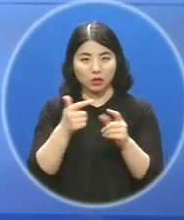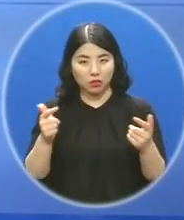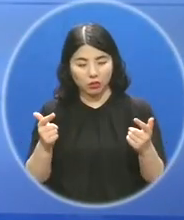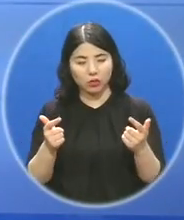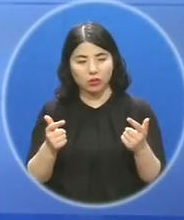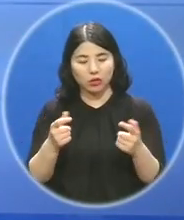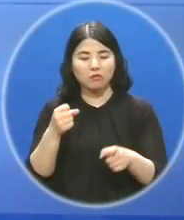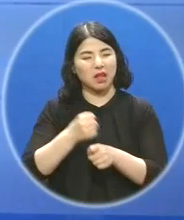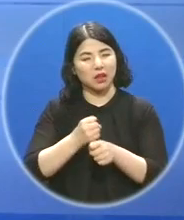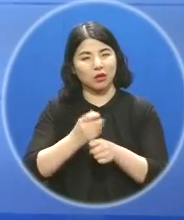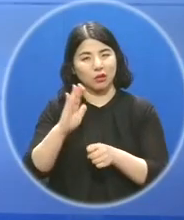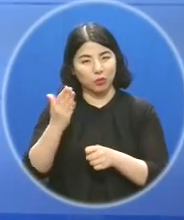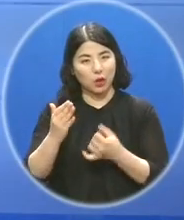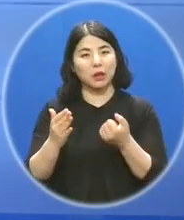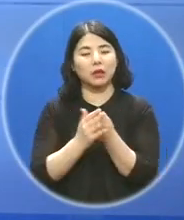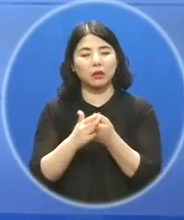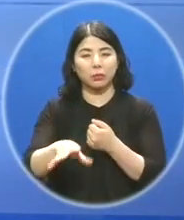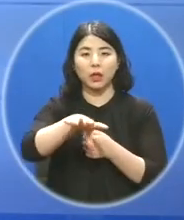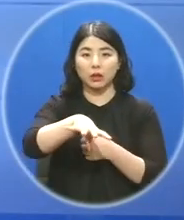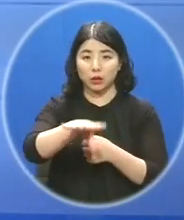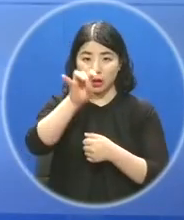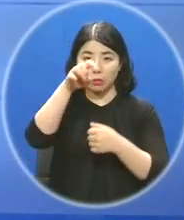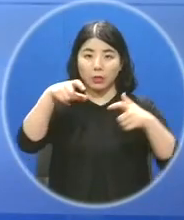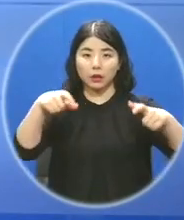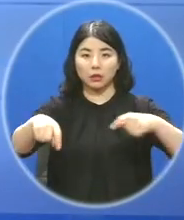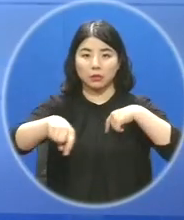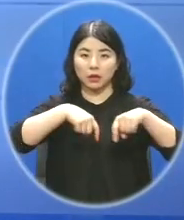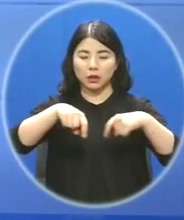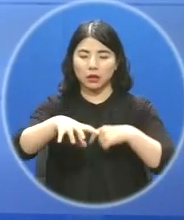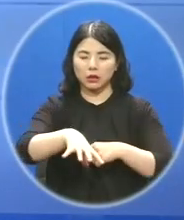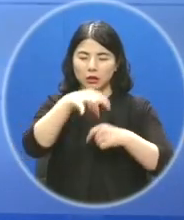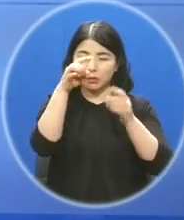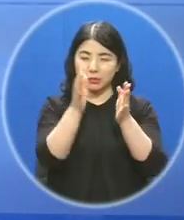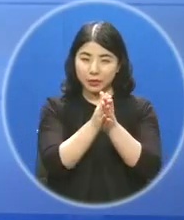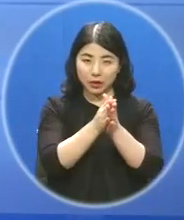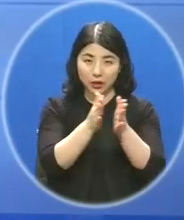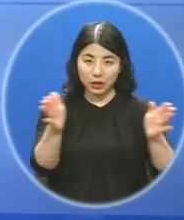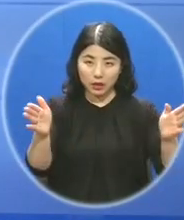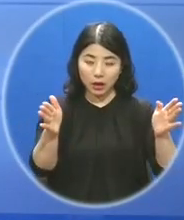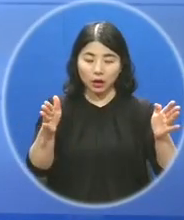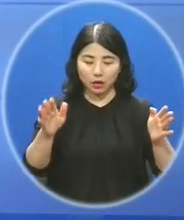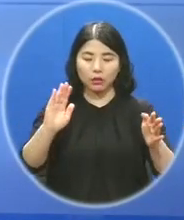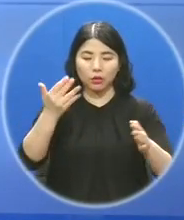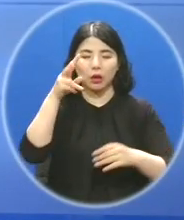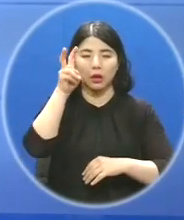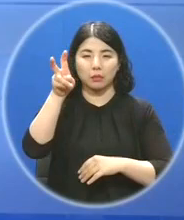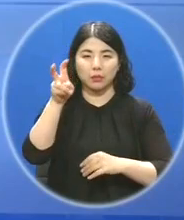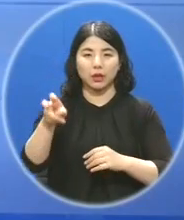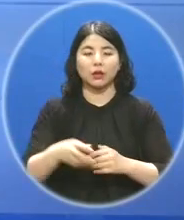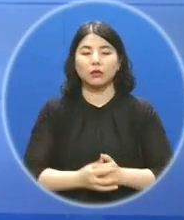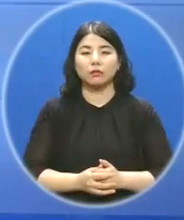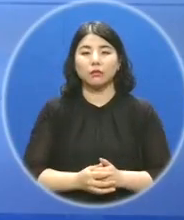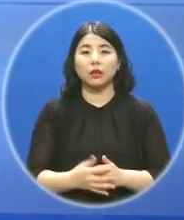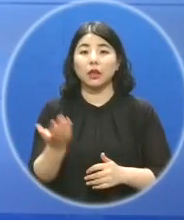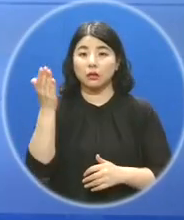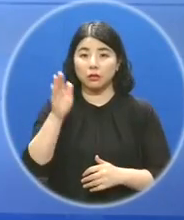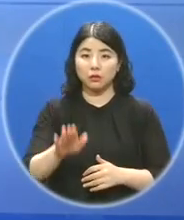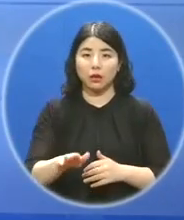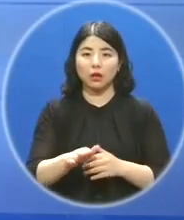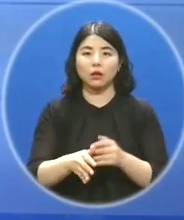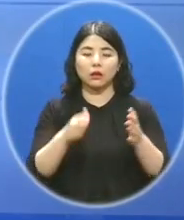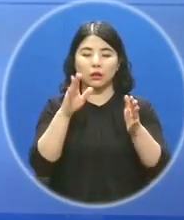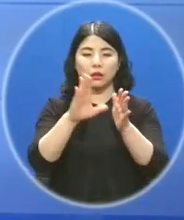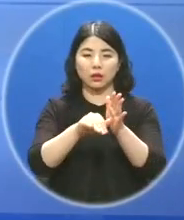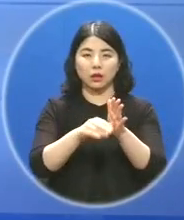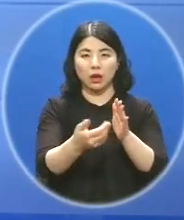조장되지 않겠냐 하는 측면에서 처음에 지방자치 순수한 입장에서 좀 시작이 그 됐던 것 같아요. 사실은 그건 이제